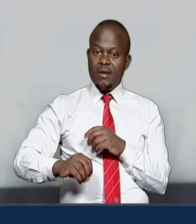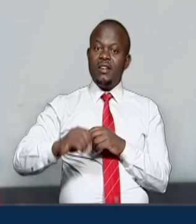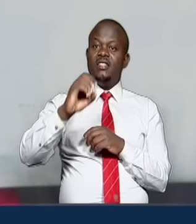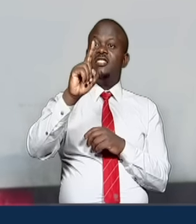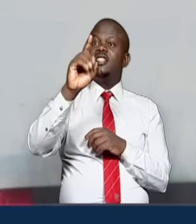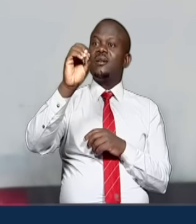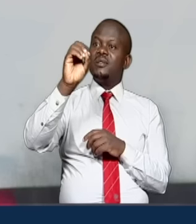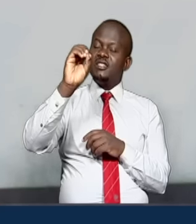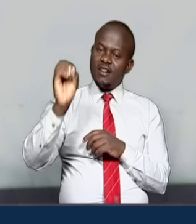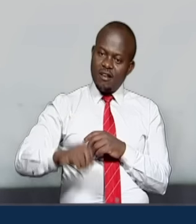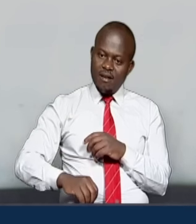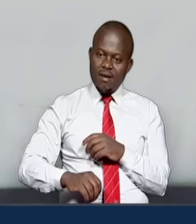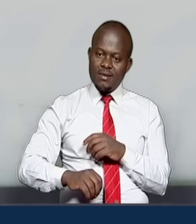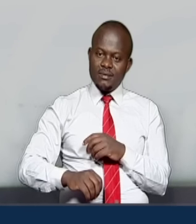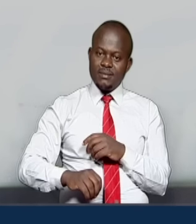ryajana ku ijana